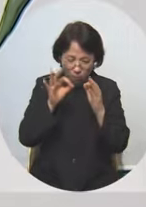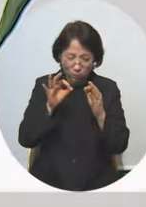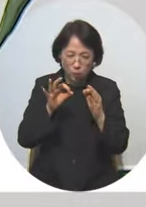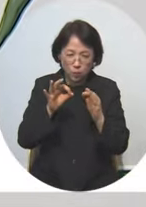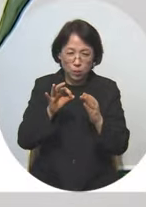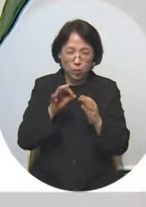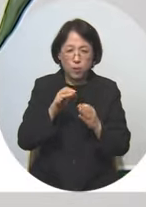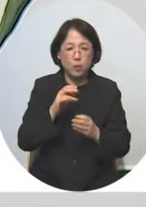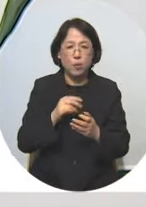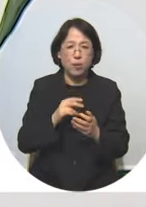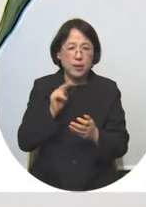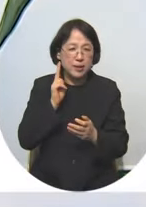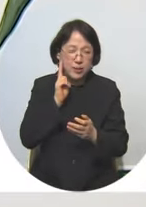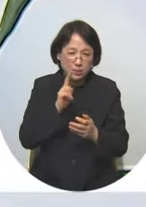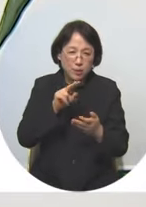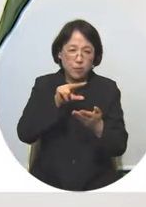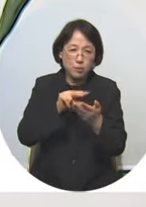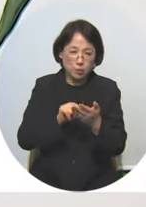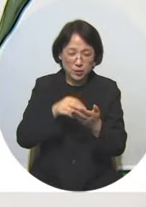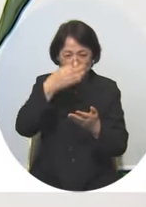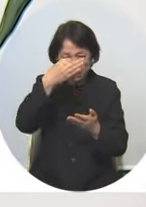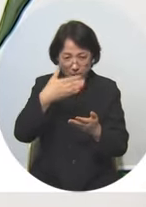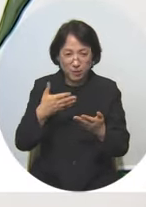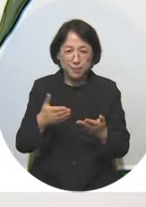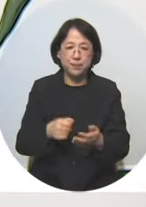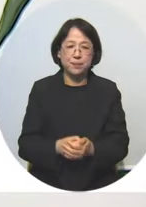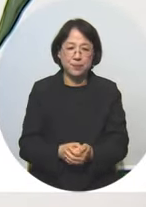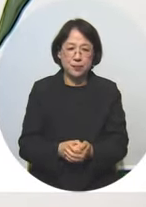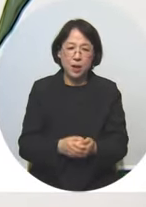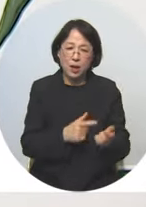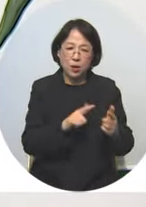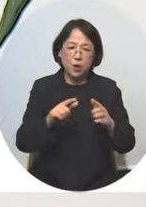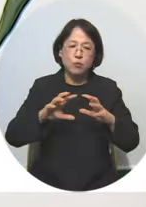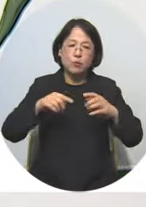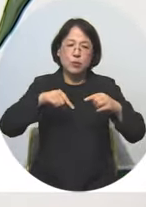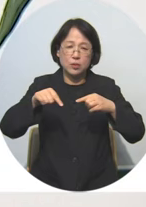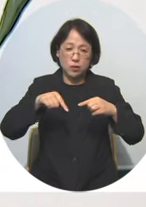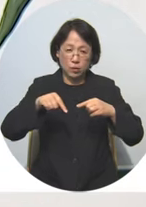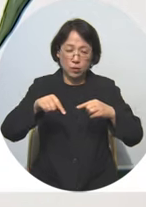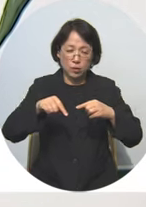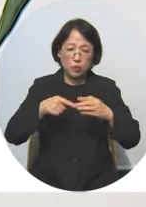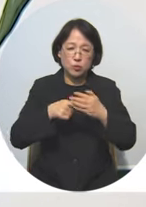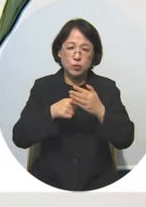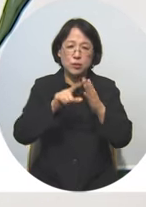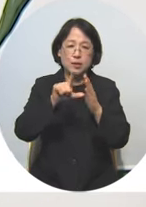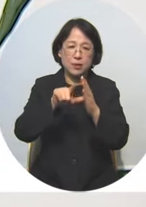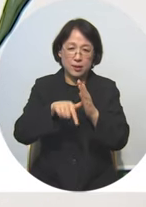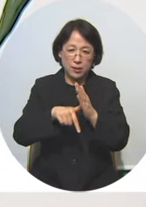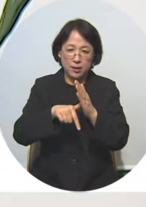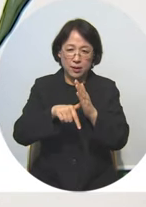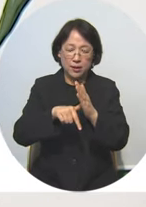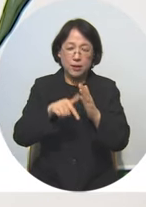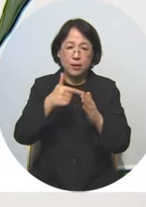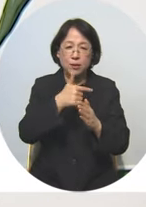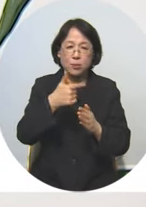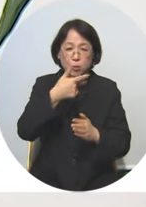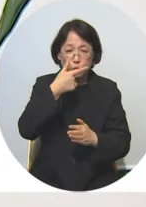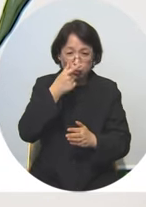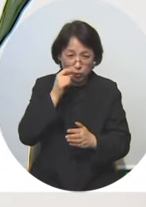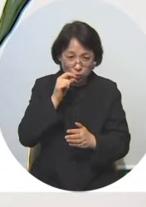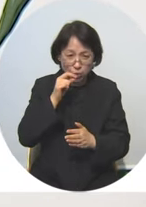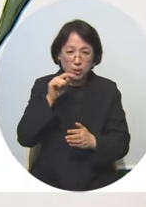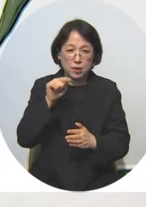여러 가지 그동안의 국정에 있어서 국정을 추진하는 분야에